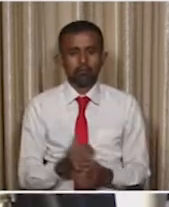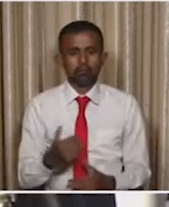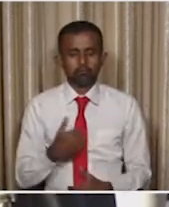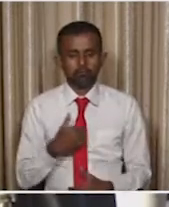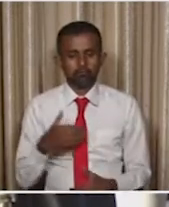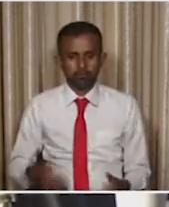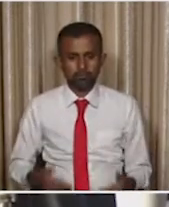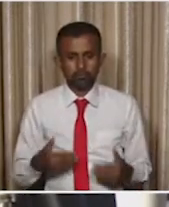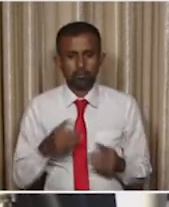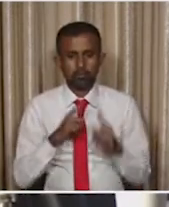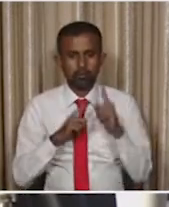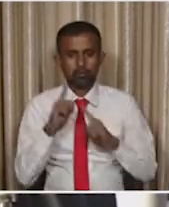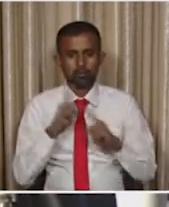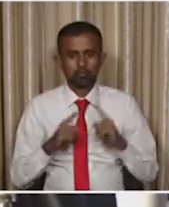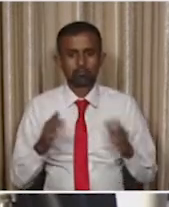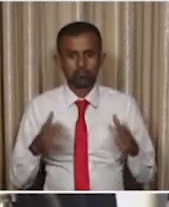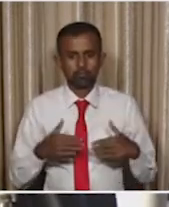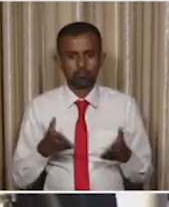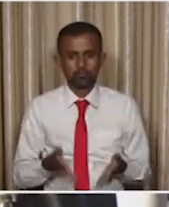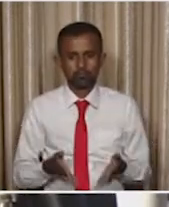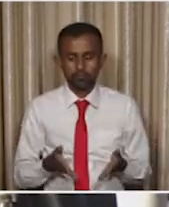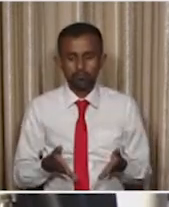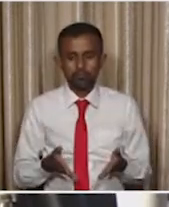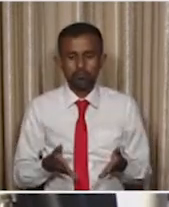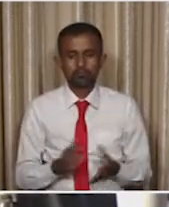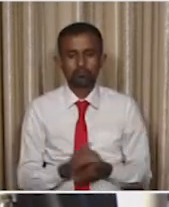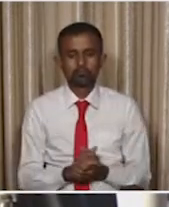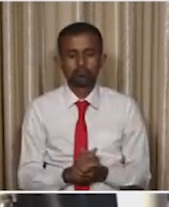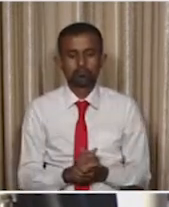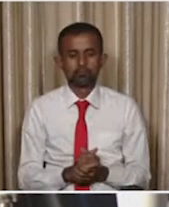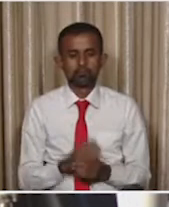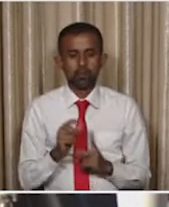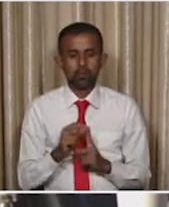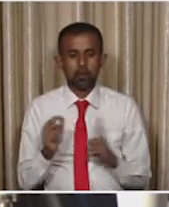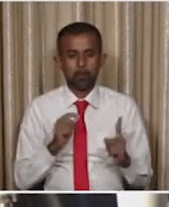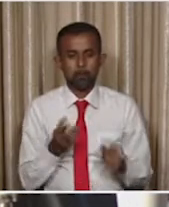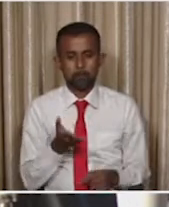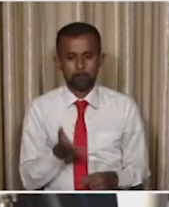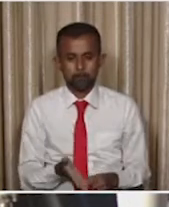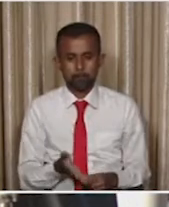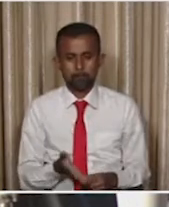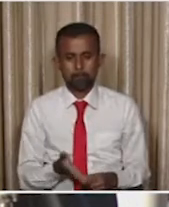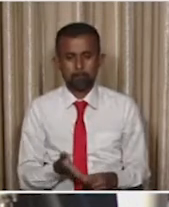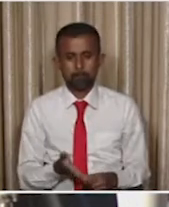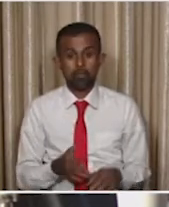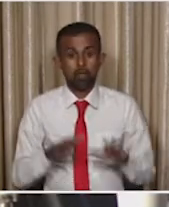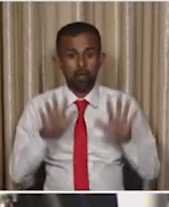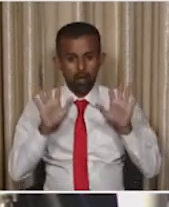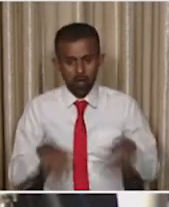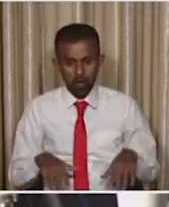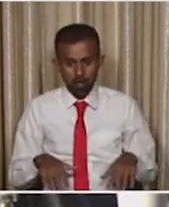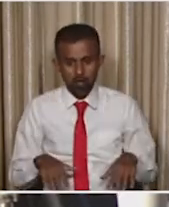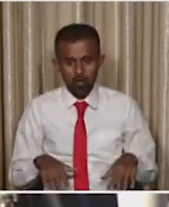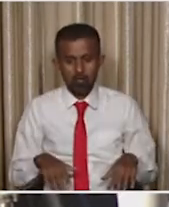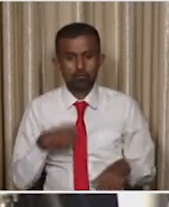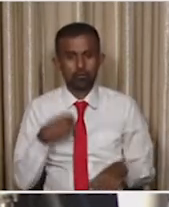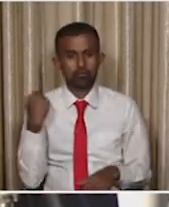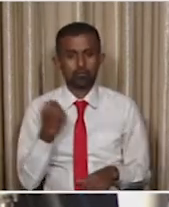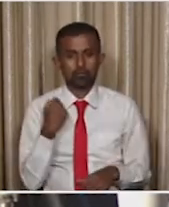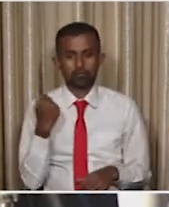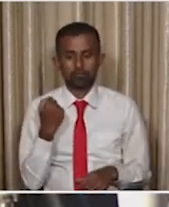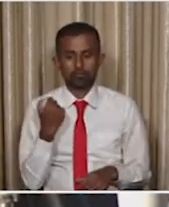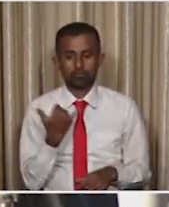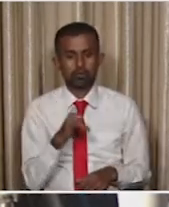கூடியிருக்கின்றோம் இது சில வேளைகளில் இந்த பாராளுமன்றத்தினுடைய கடைசியாகவும் இருக்கலாம் இந்த